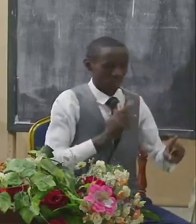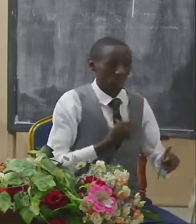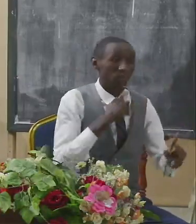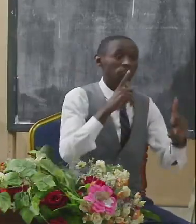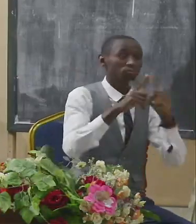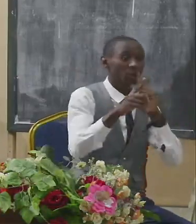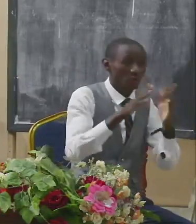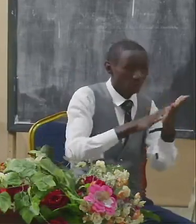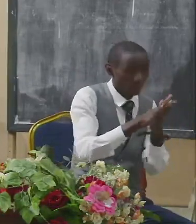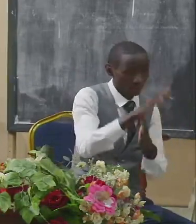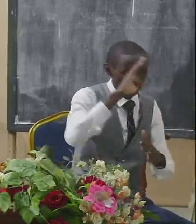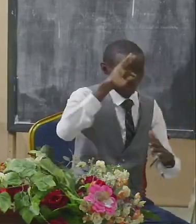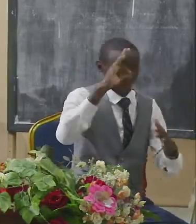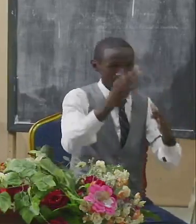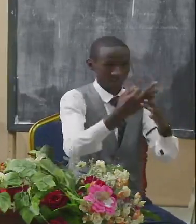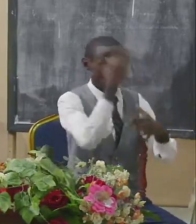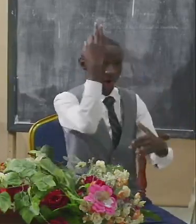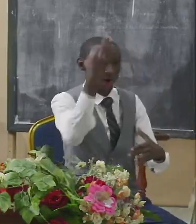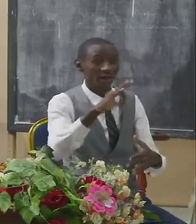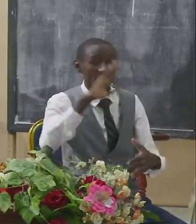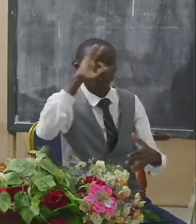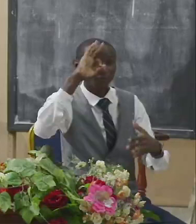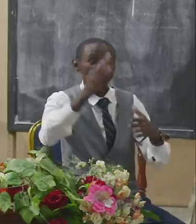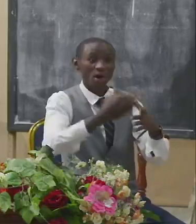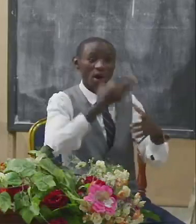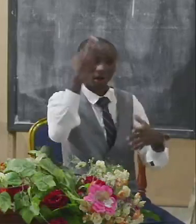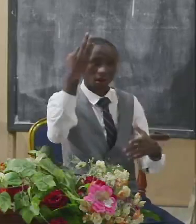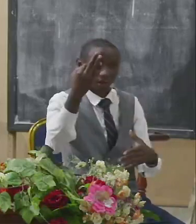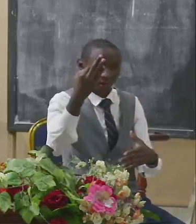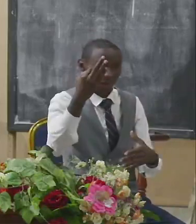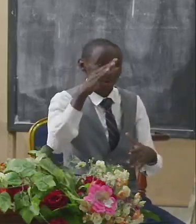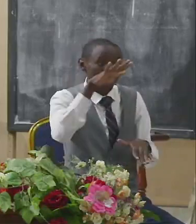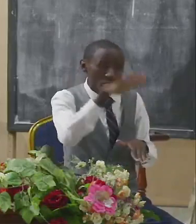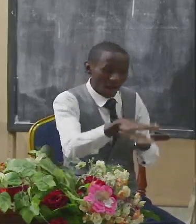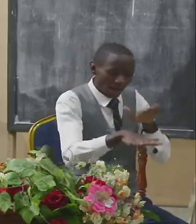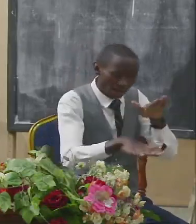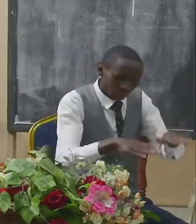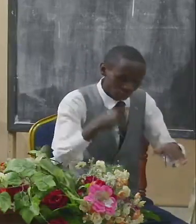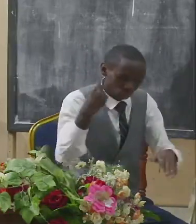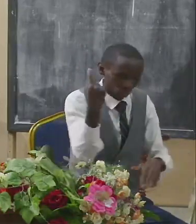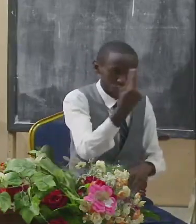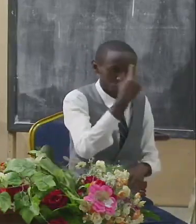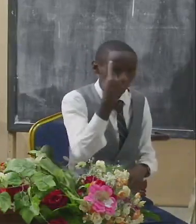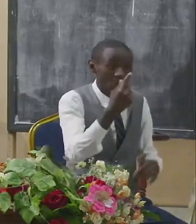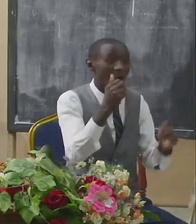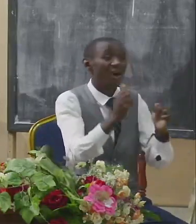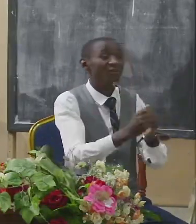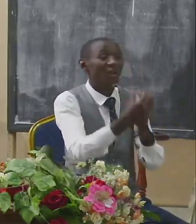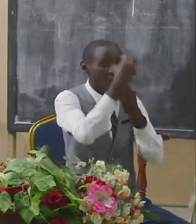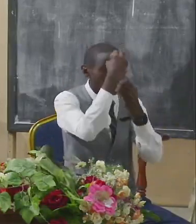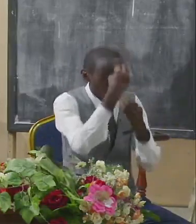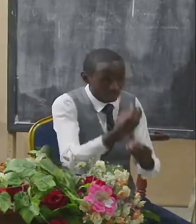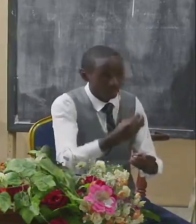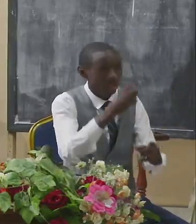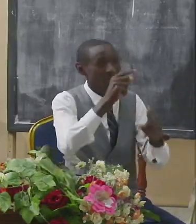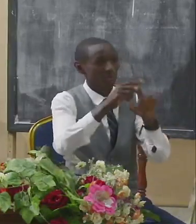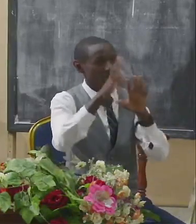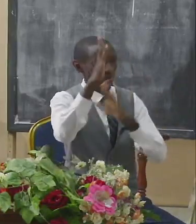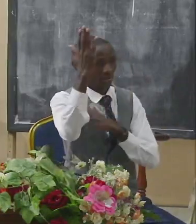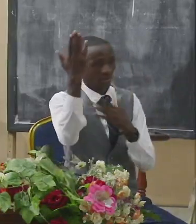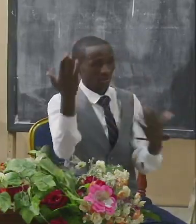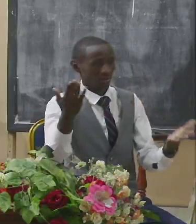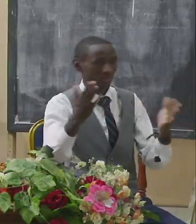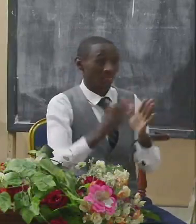wakati tunasema kuhusu imani. La foi. Imani. Marche toujours. Inatembeaka. Kila mara na